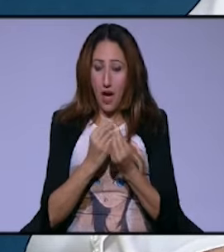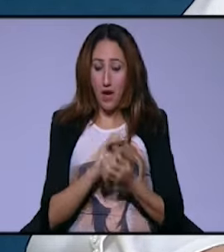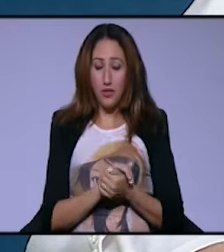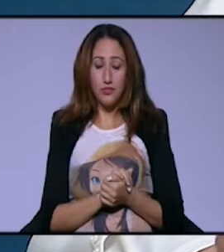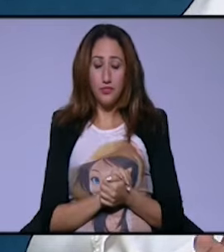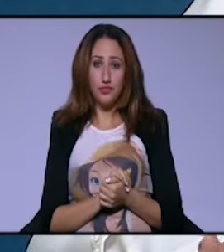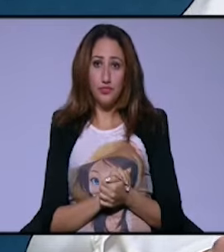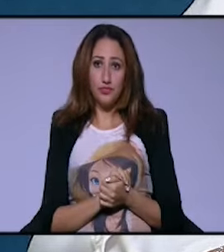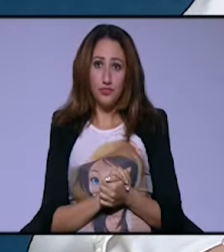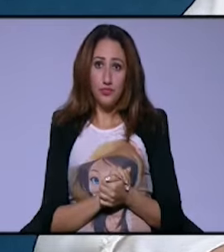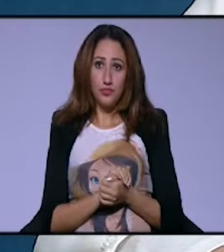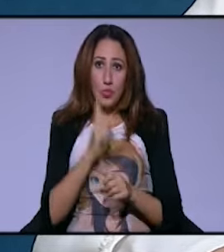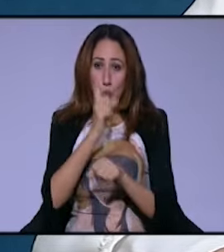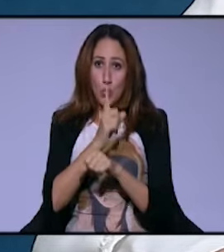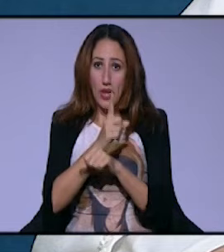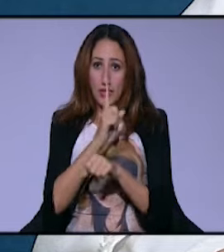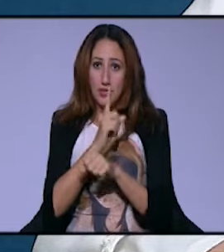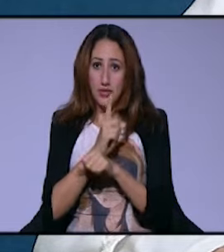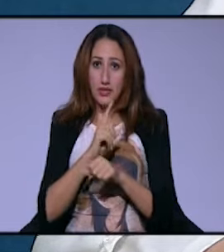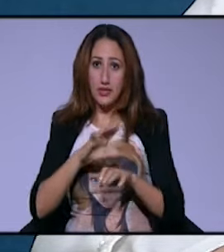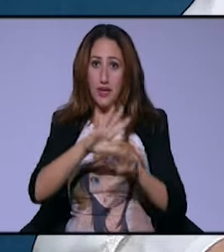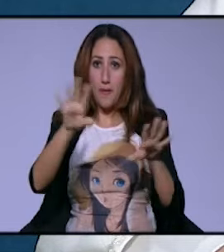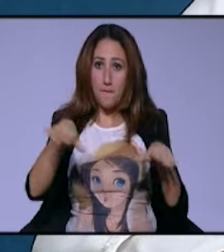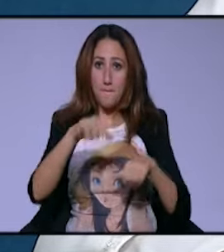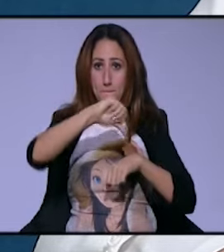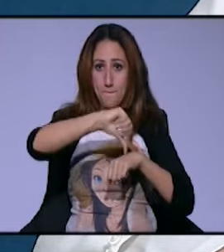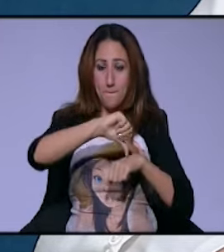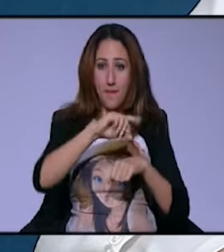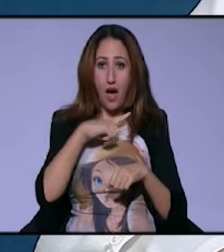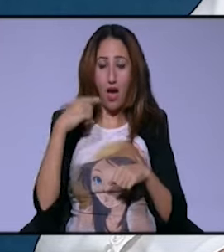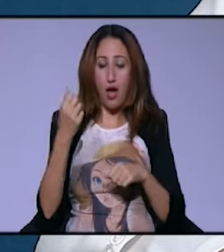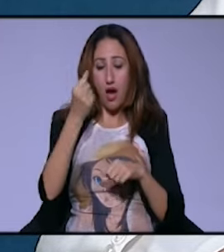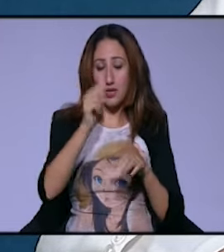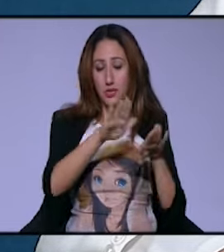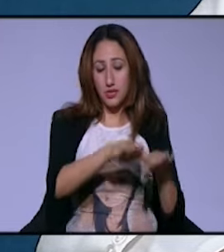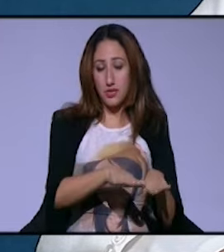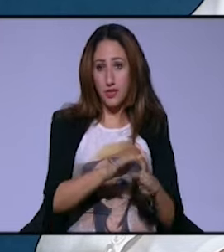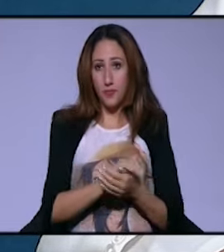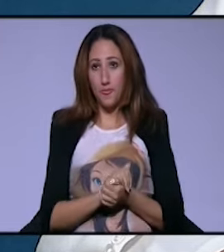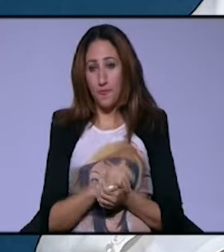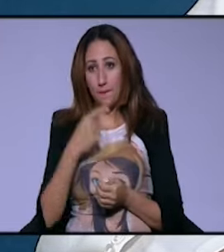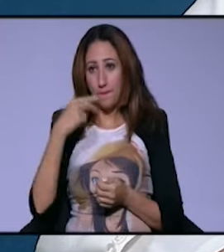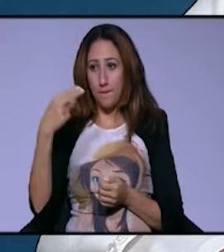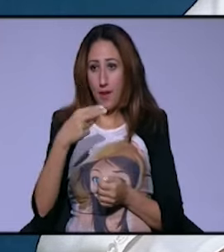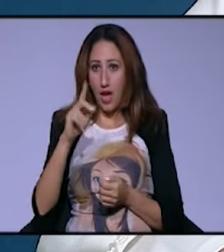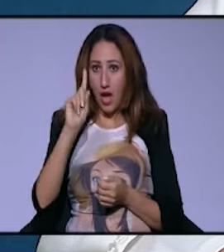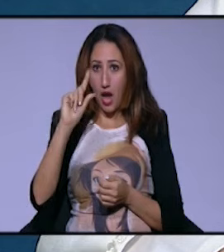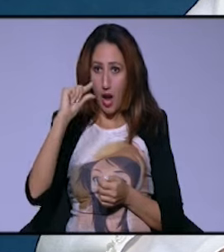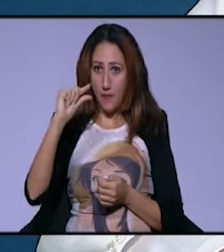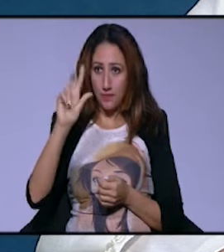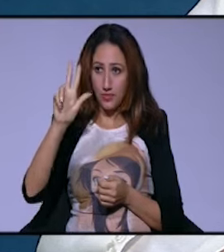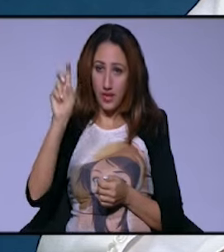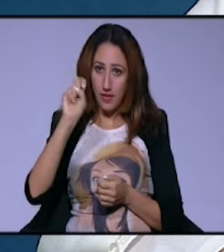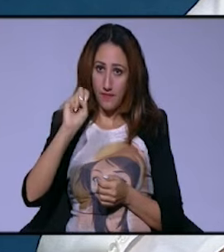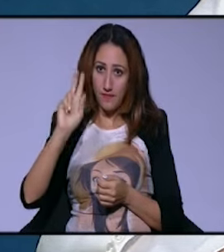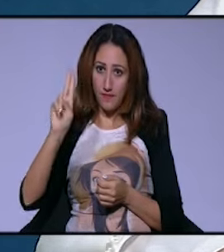إيه مكان خاص كان لأستاذه الدكتور الشيخ فضيلة الشيخ عبد الفتاح القاضي، ده كان الحقيقة